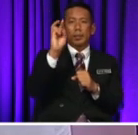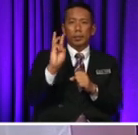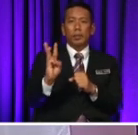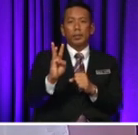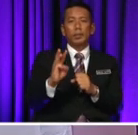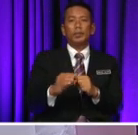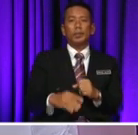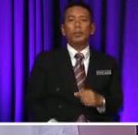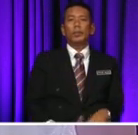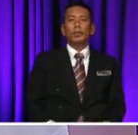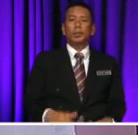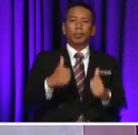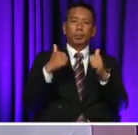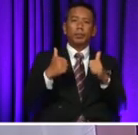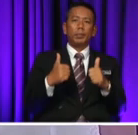Baiklah